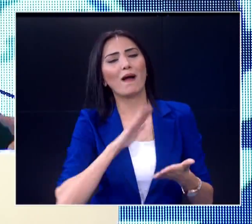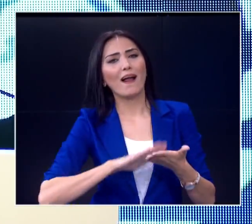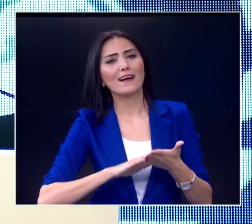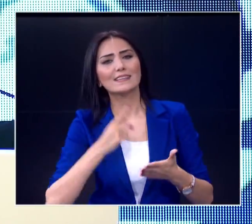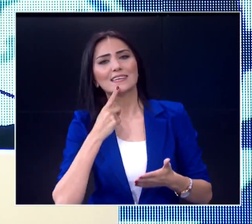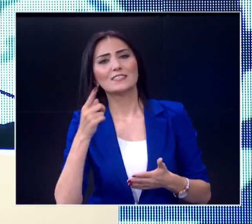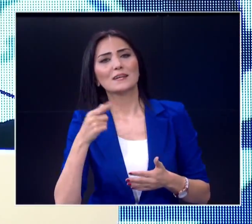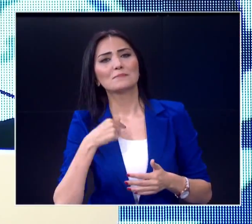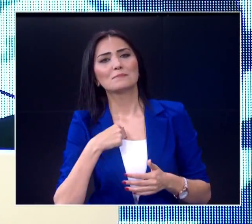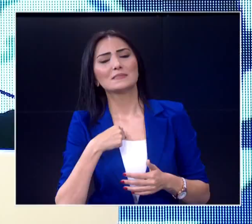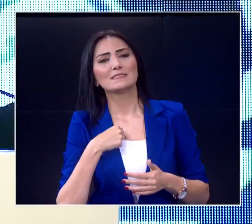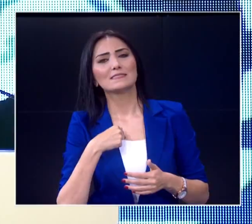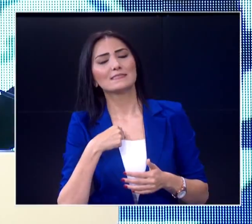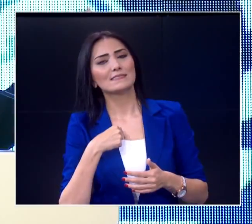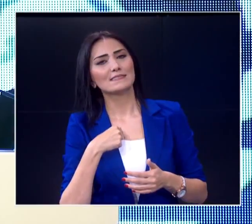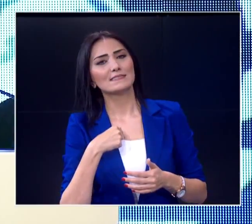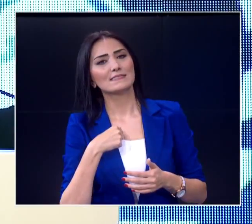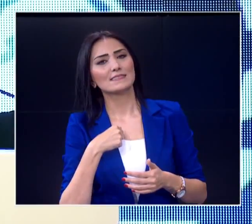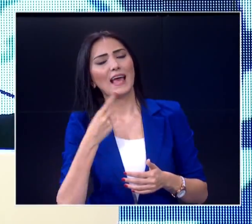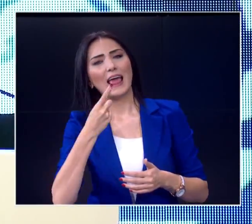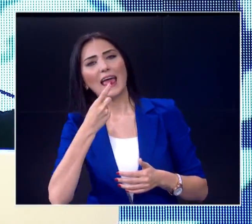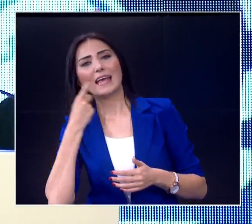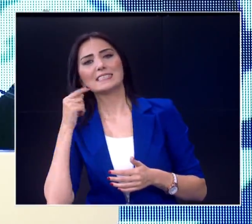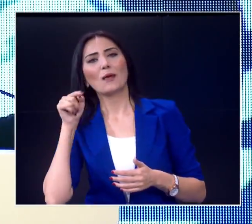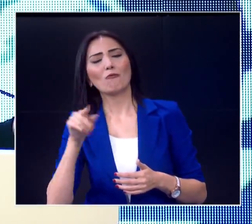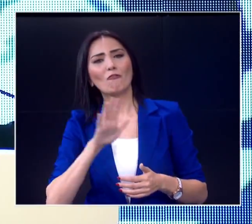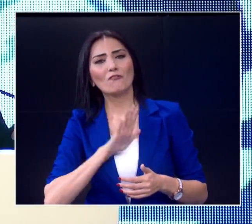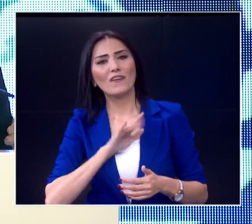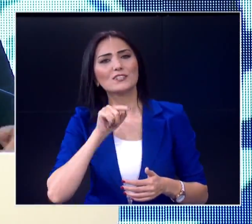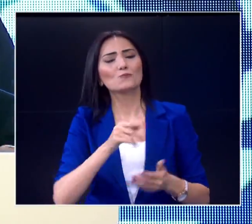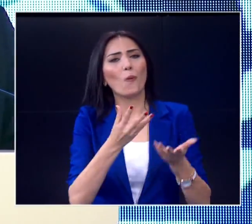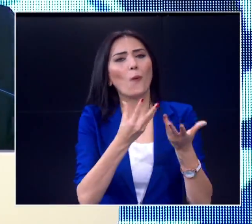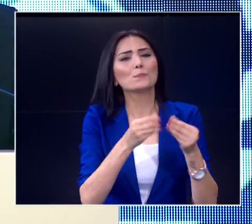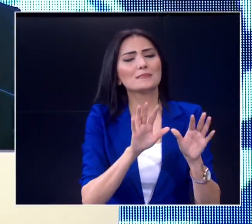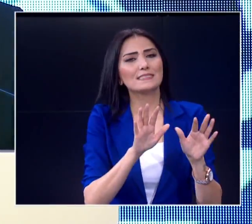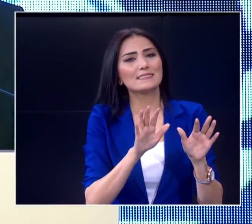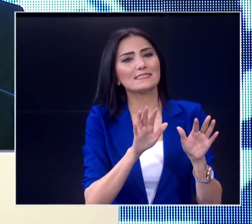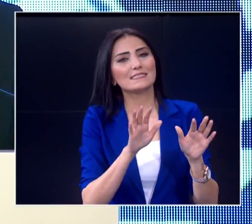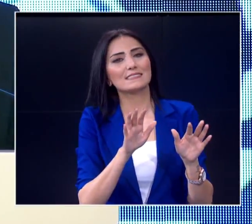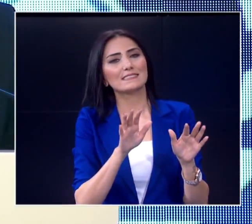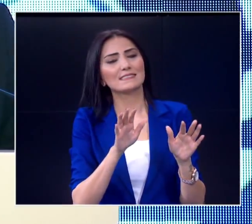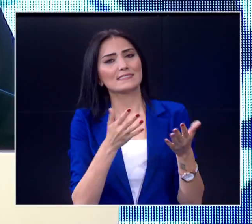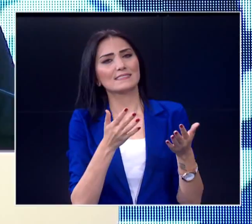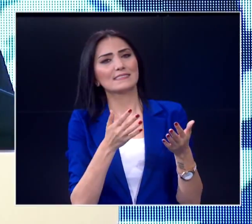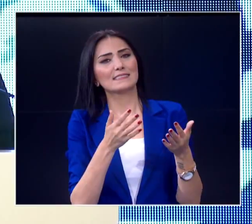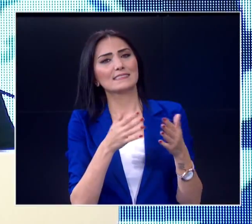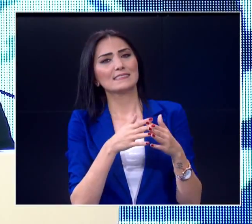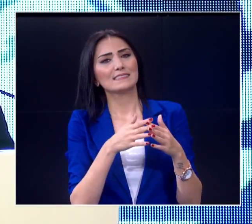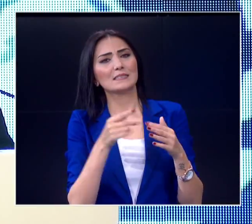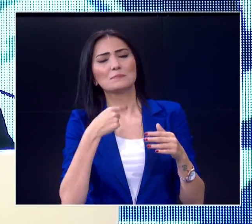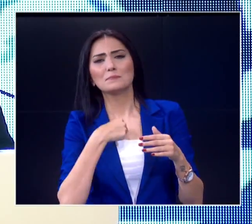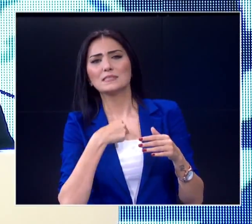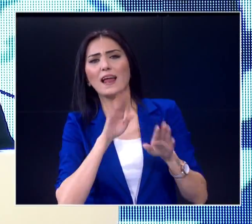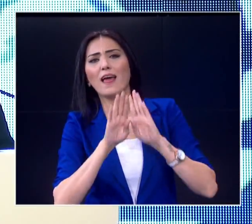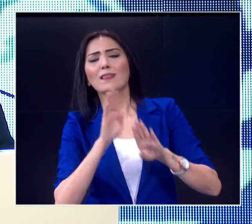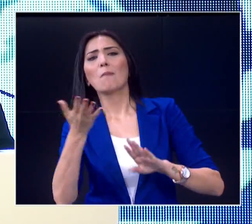biz yıpranma lazım. Eskiden bu vardı, şimdi olmadı. Ya biz de yıpranma almıyoruz